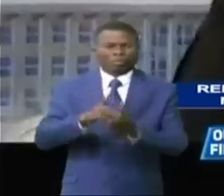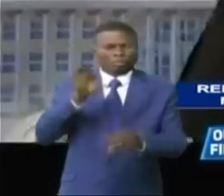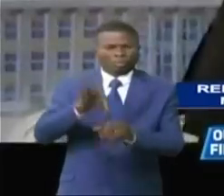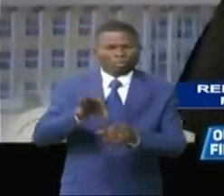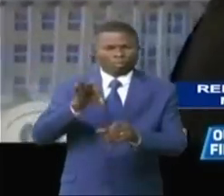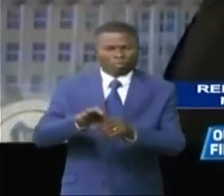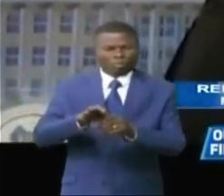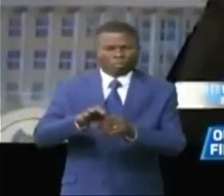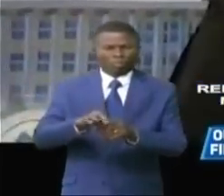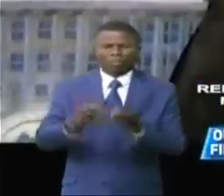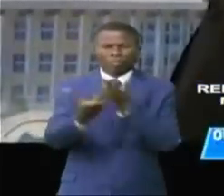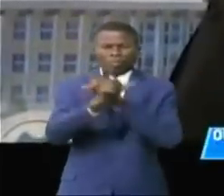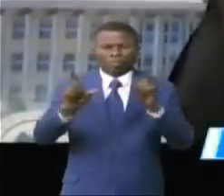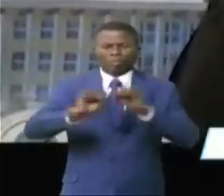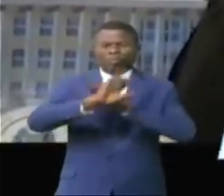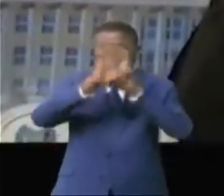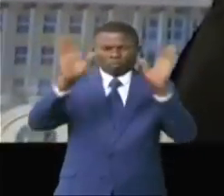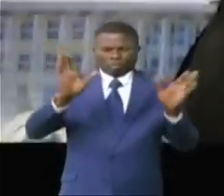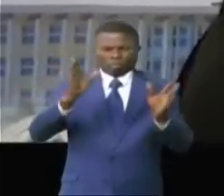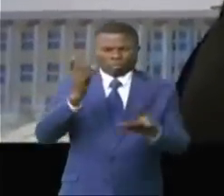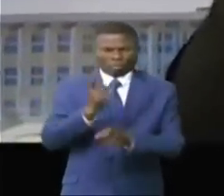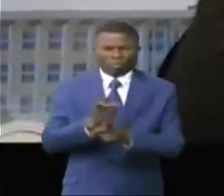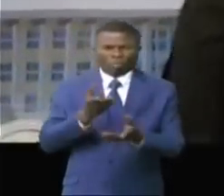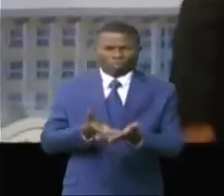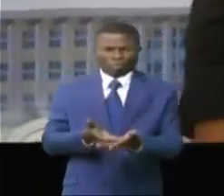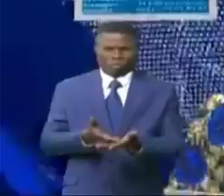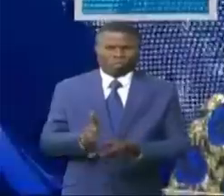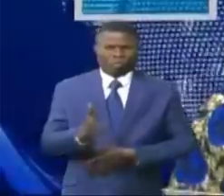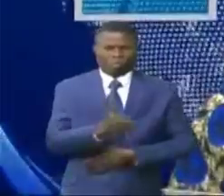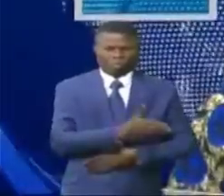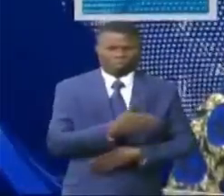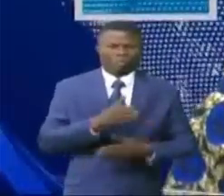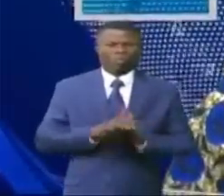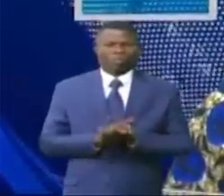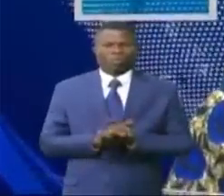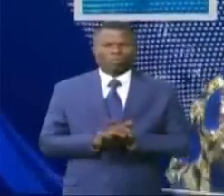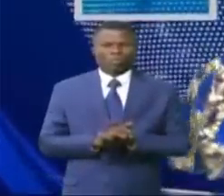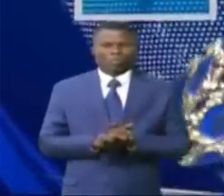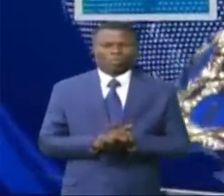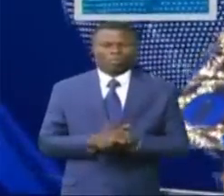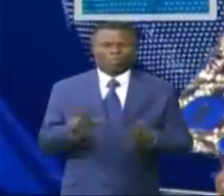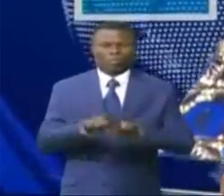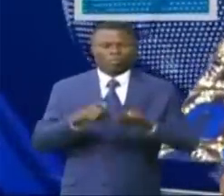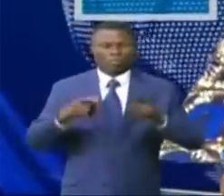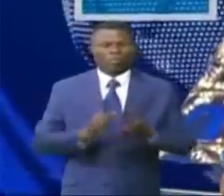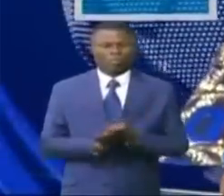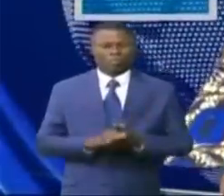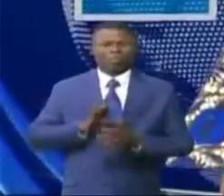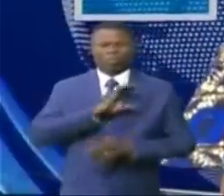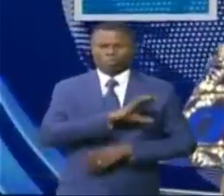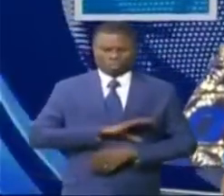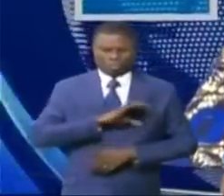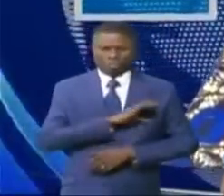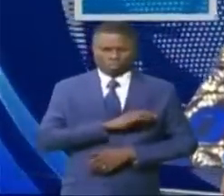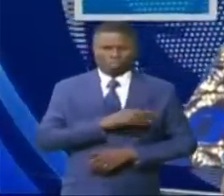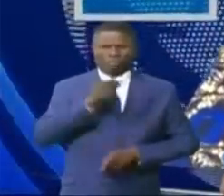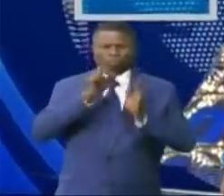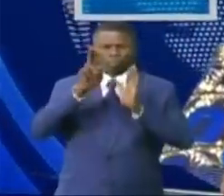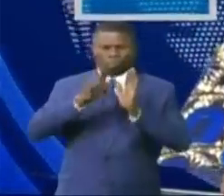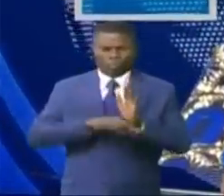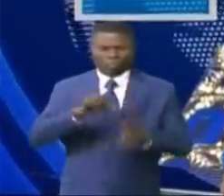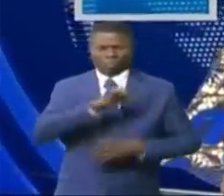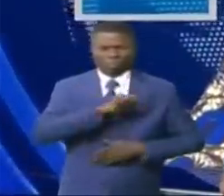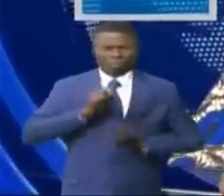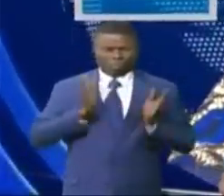élections crédibles, transparentes et apaisées. Même ambiance à la Chambre haute du Parlement où les sénateurs ont retrouvé